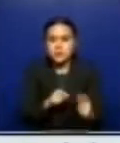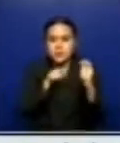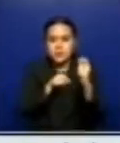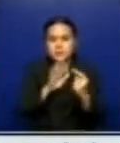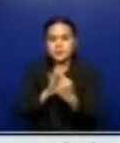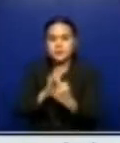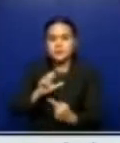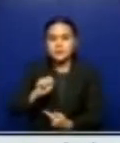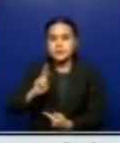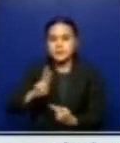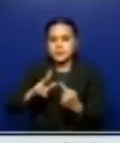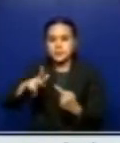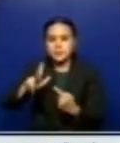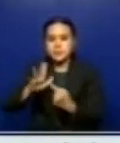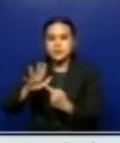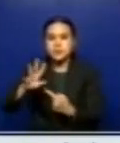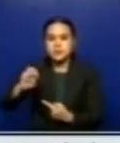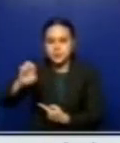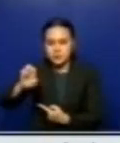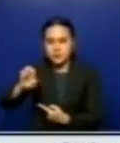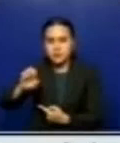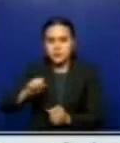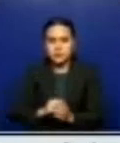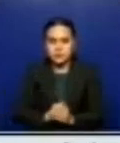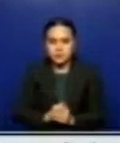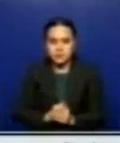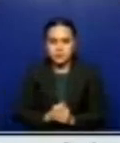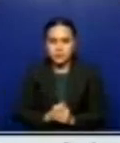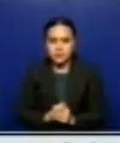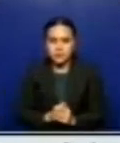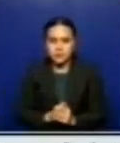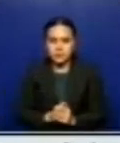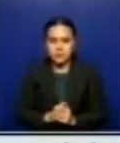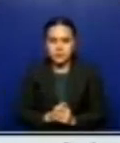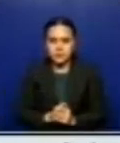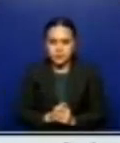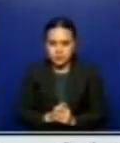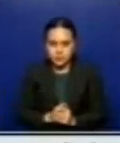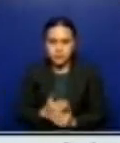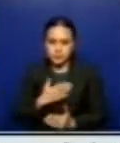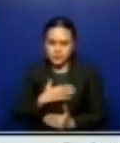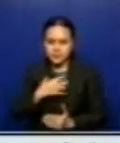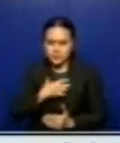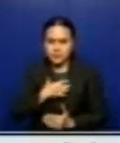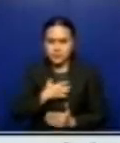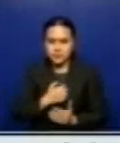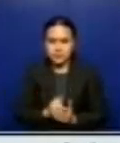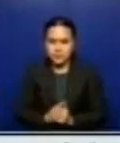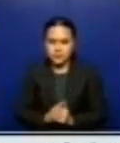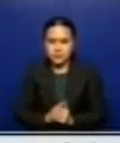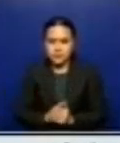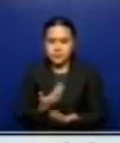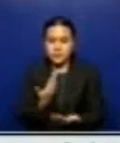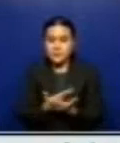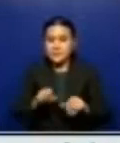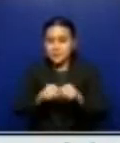มิลำน้ำยังนี่คือสิ่งที่ผมต้องการตัดไปแล้ว